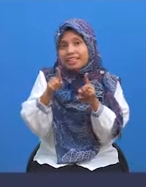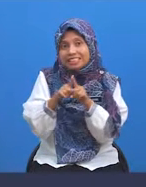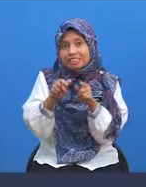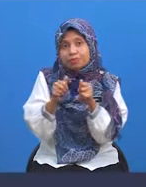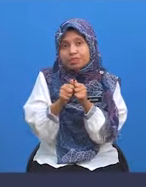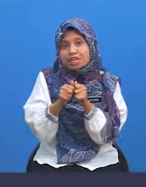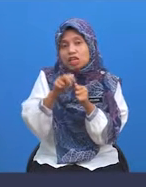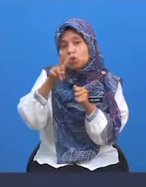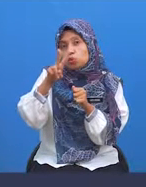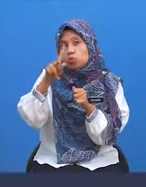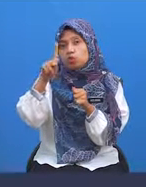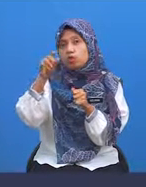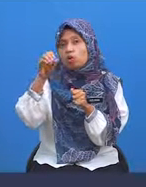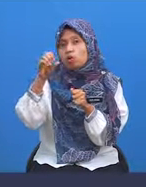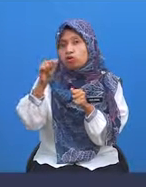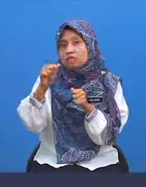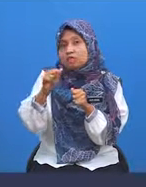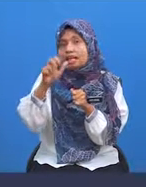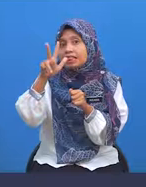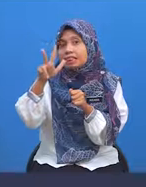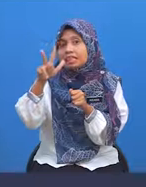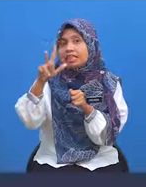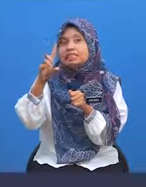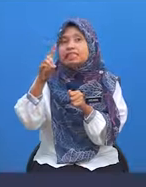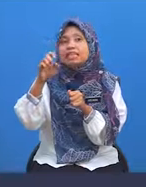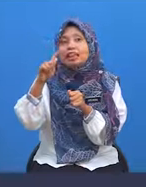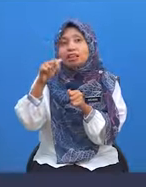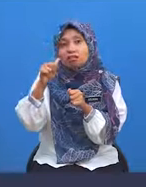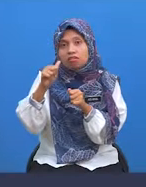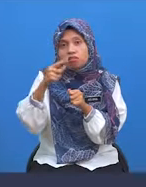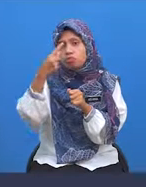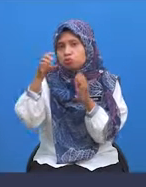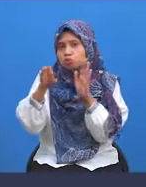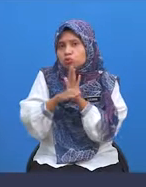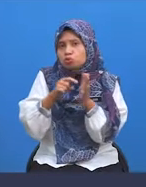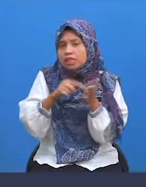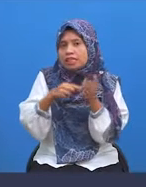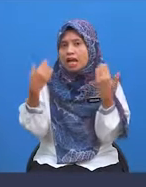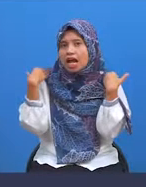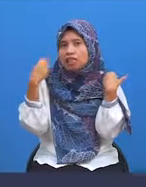dua nilai yang berubah, iaitu nilai A dan juga nilai B.